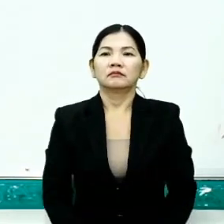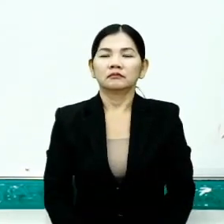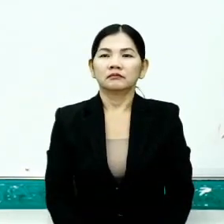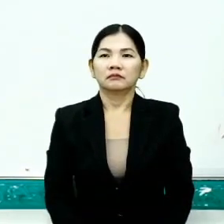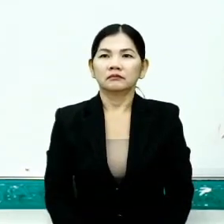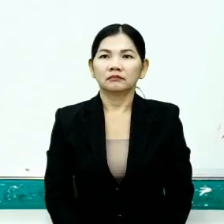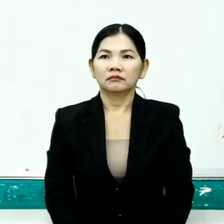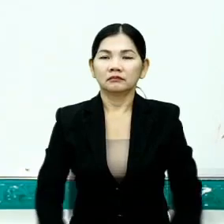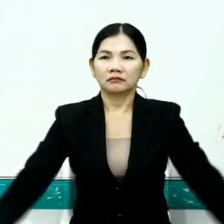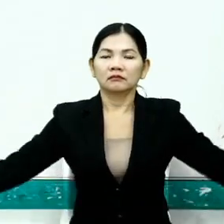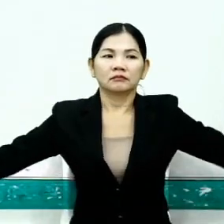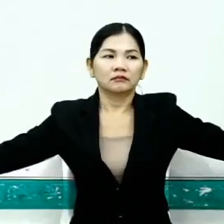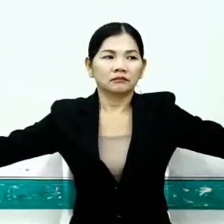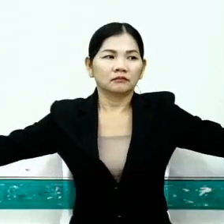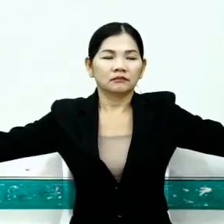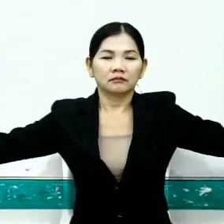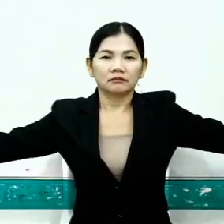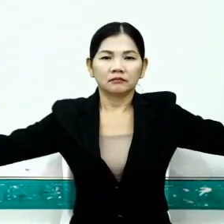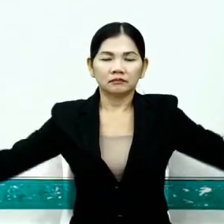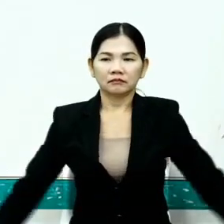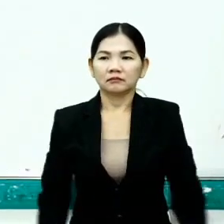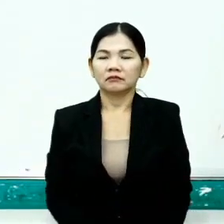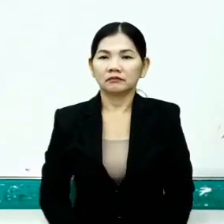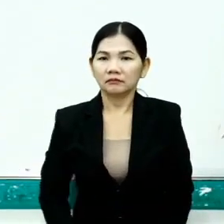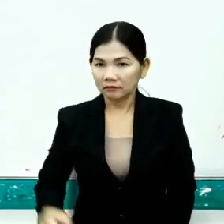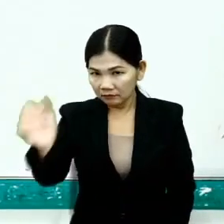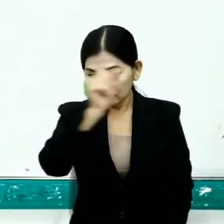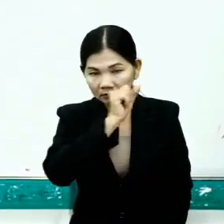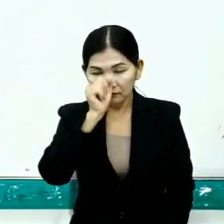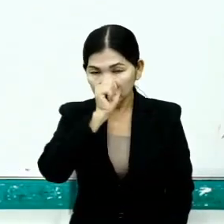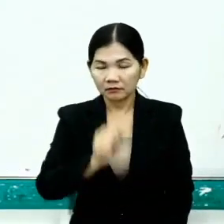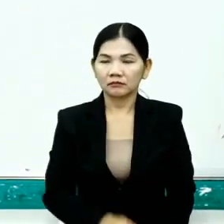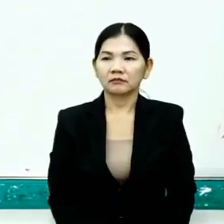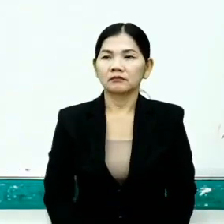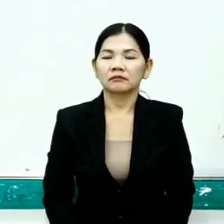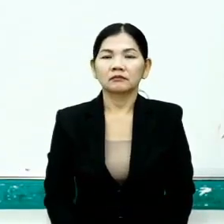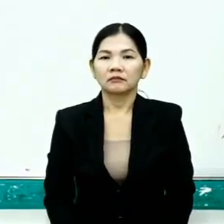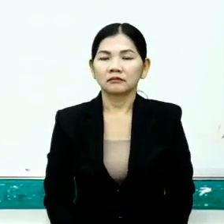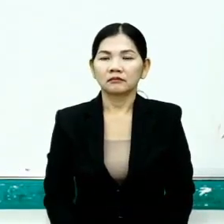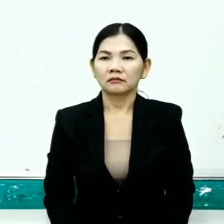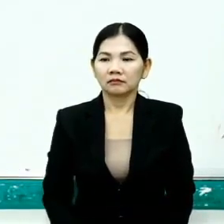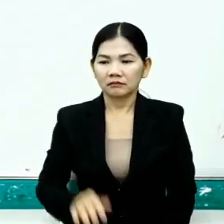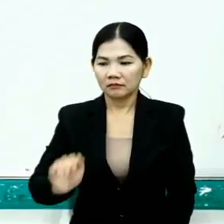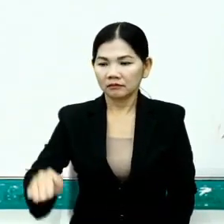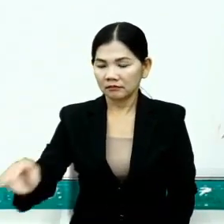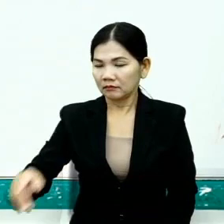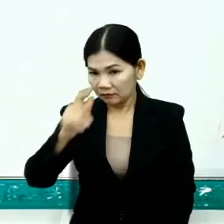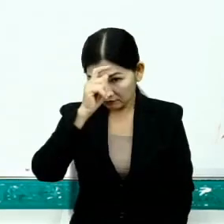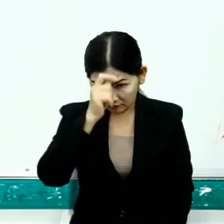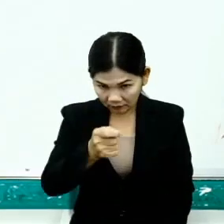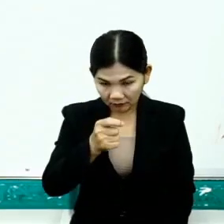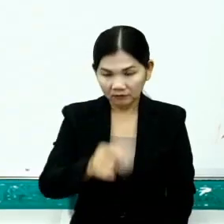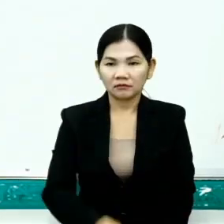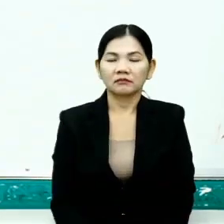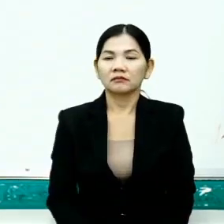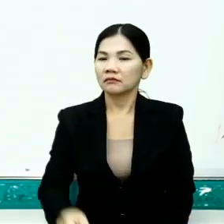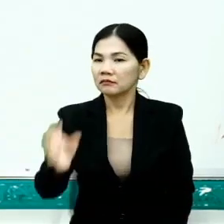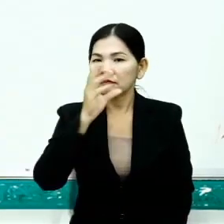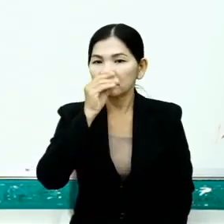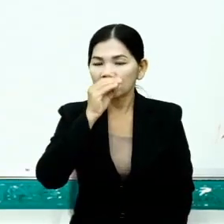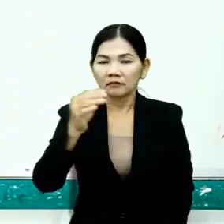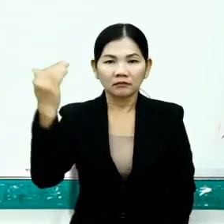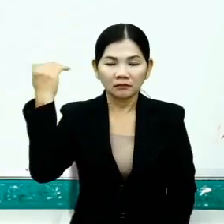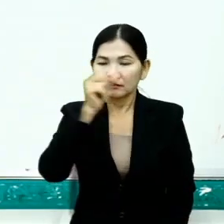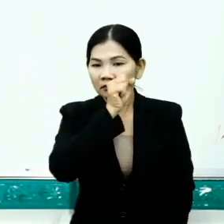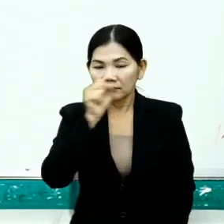Chà, rồi lo á, ấy lấy mẹ kêu năng non con chiêng chìm riêng, chà kinh cụ bẹ múa đây dân chiêng bị thay muốn